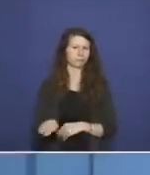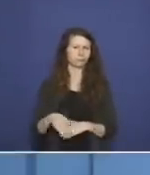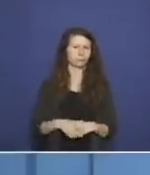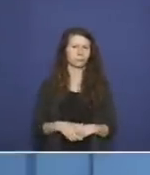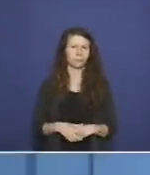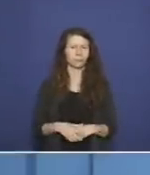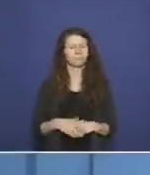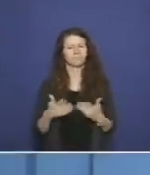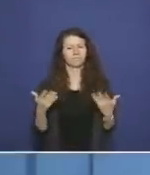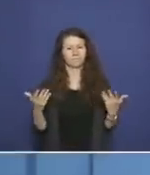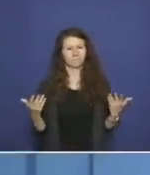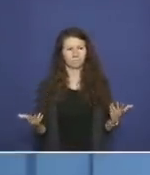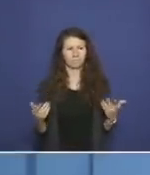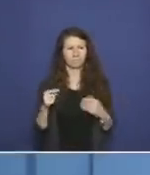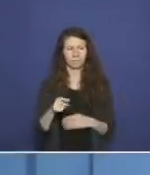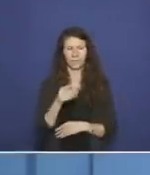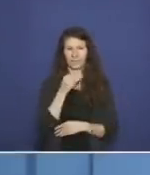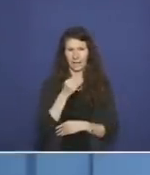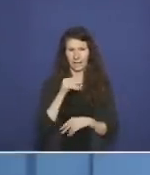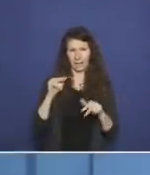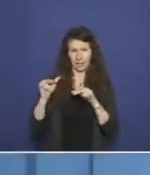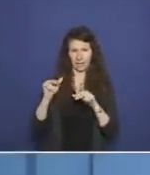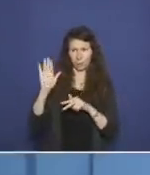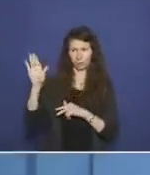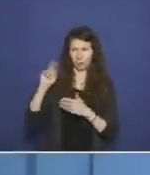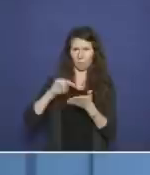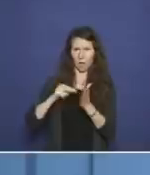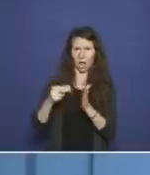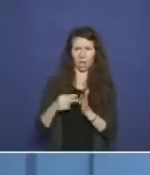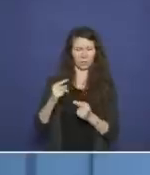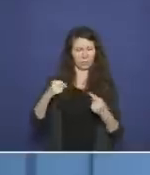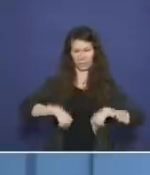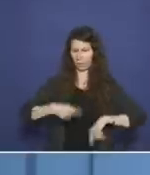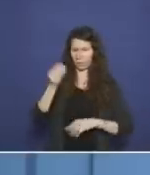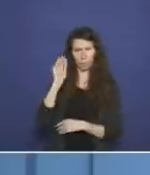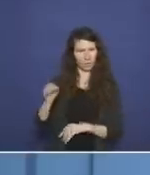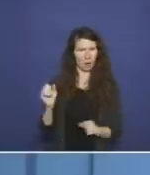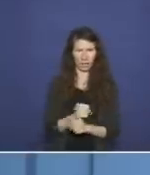die Pläne der israelischen Regierung kann ich an dieser Stelle nicht kommentieren.